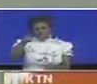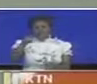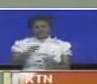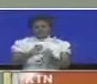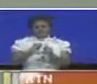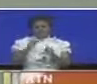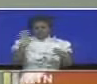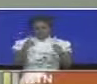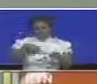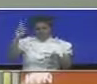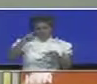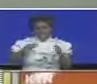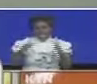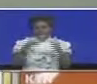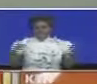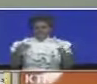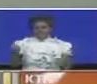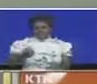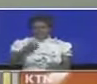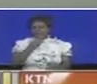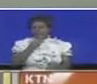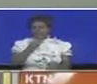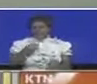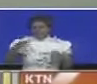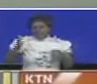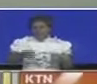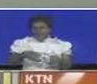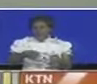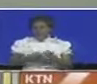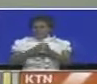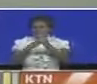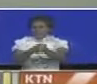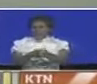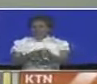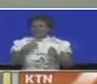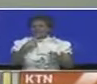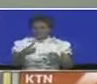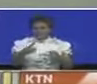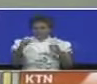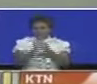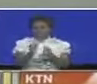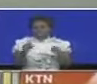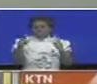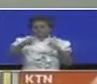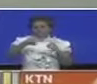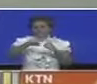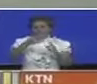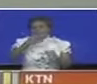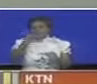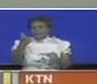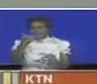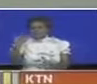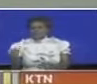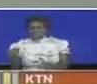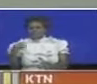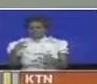wa kiume. Wanafunzi wa kike wameongoza kwa 58.3% katika orodha ya wanafunzi 10 bora katika mtihani wa